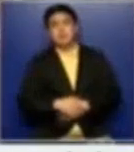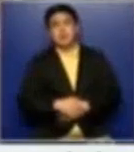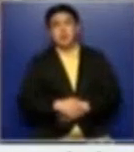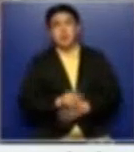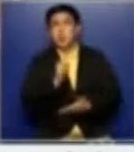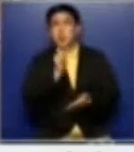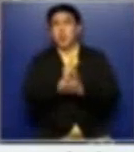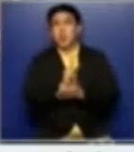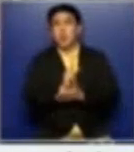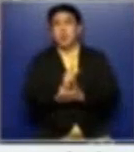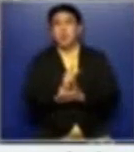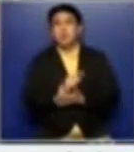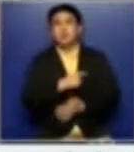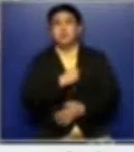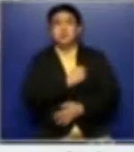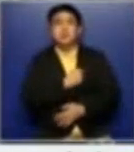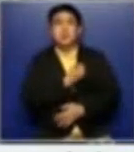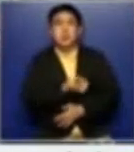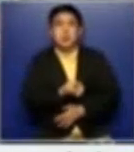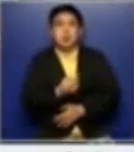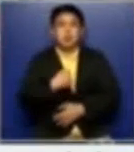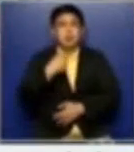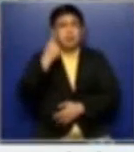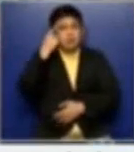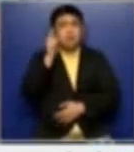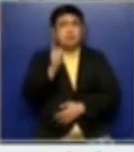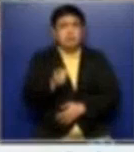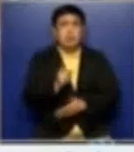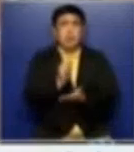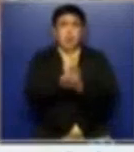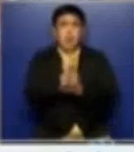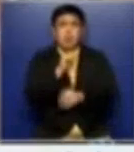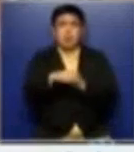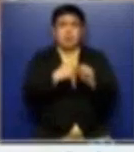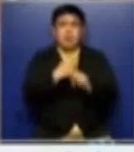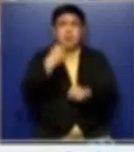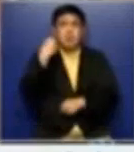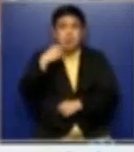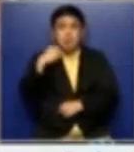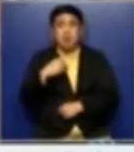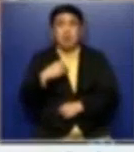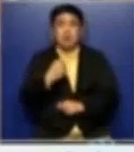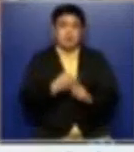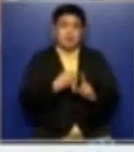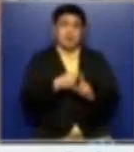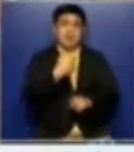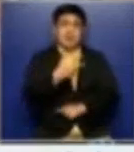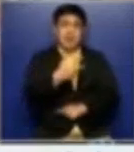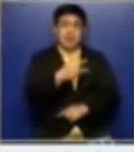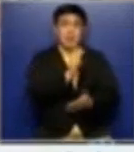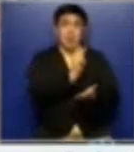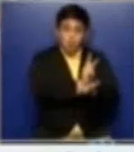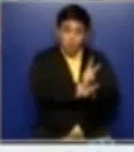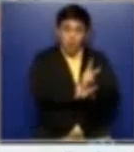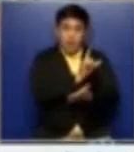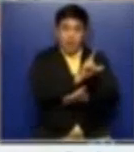น้ำเจ้าพระยามันก็จริงเนี่ยฮะก็กู้มาทุกปีแล้ว3เดือนที่แล้วก็ไปกู้มาอีกล้านล้